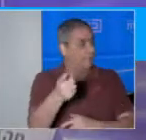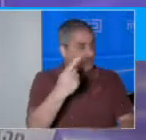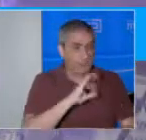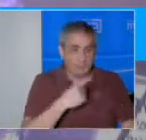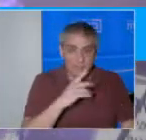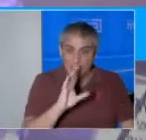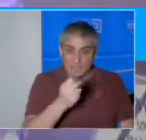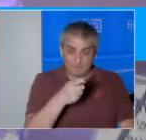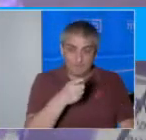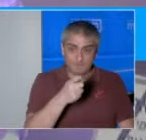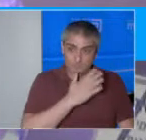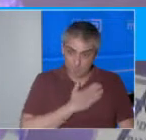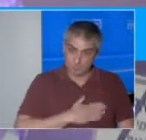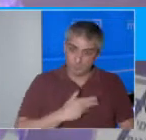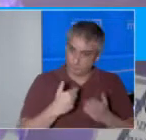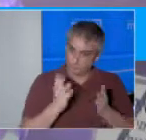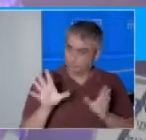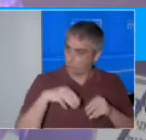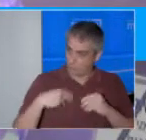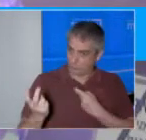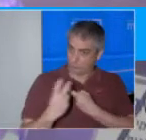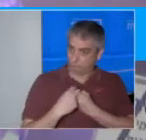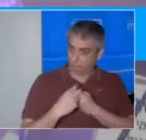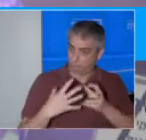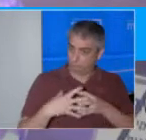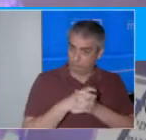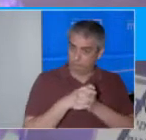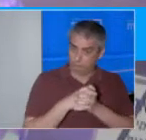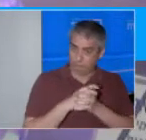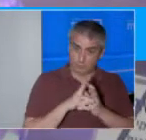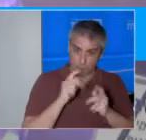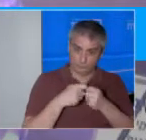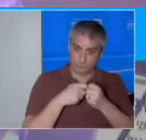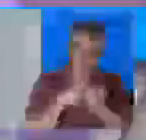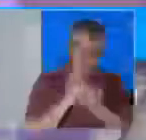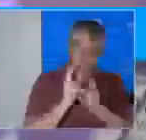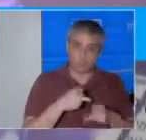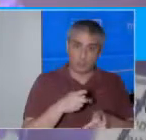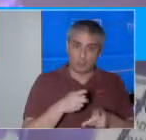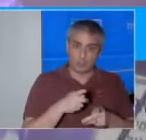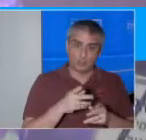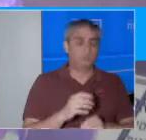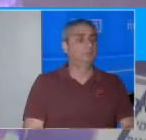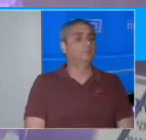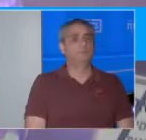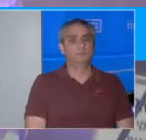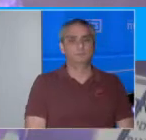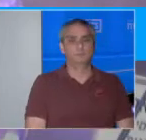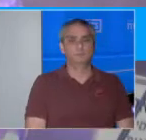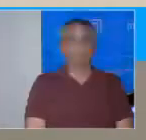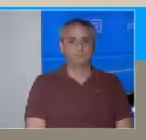אומרים, אם הם יפתחו אותה, אתם מבחינתכם יכולים עדיין להמשיך את השותפות הזו, יחד איתם.